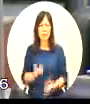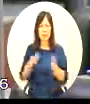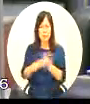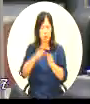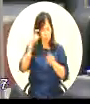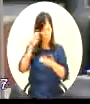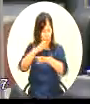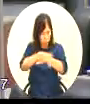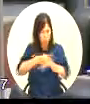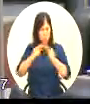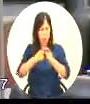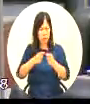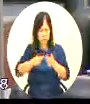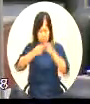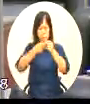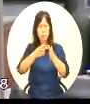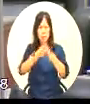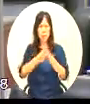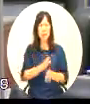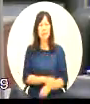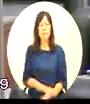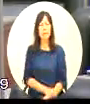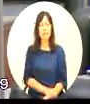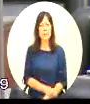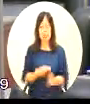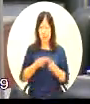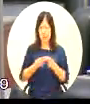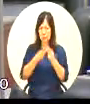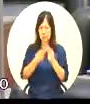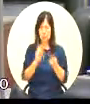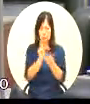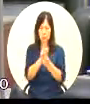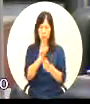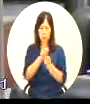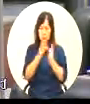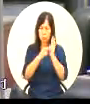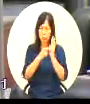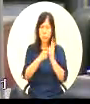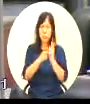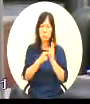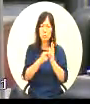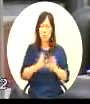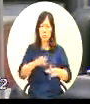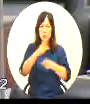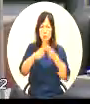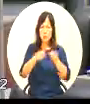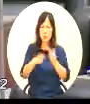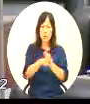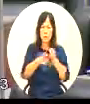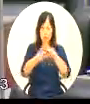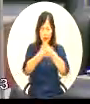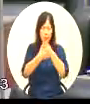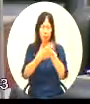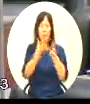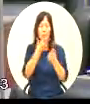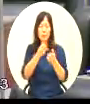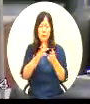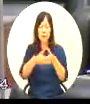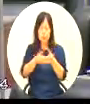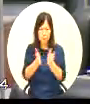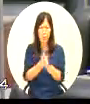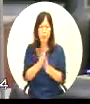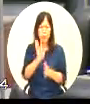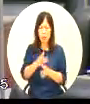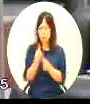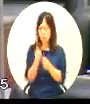人为先，这是第一点。那第二点我想跟您说的是说，其实今年卫福部也发，今年跟去年卫福